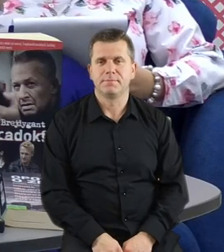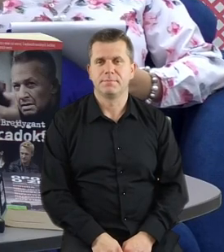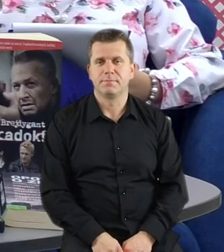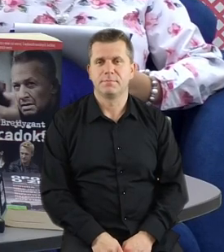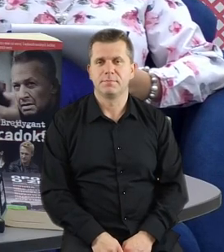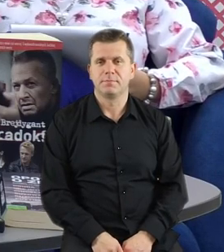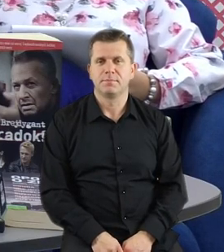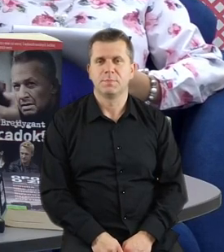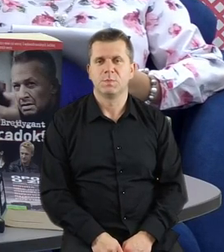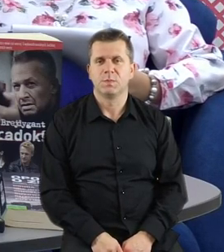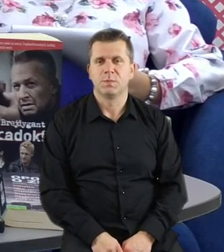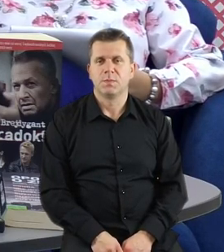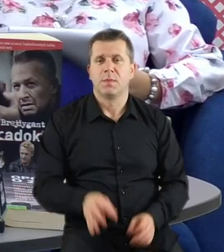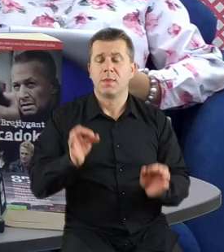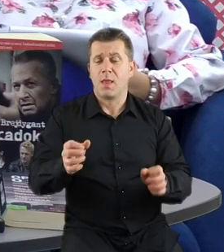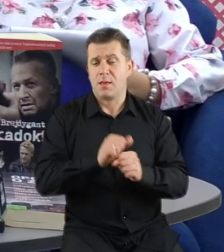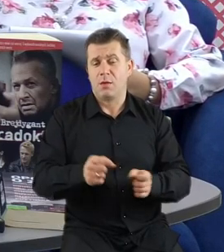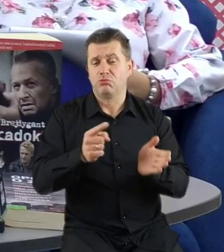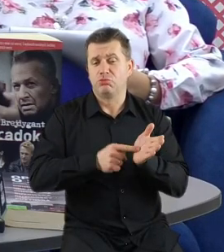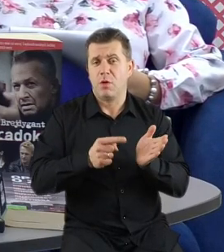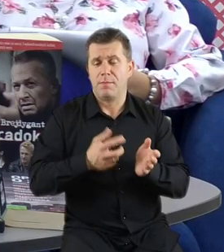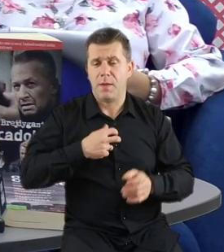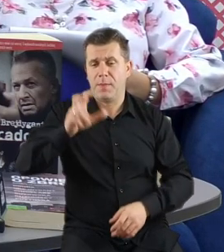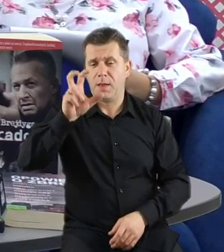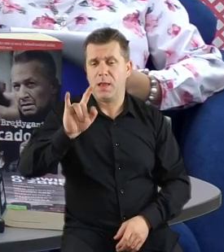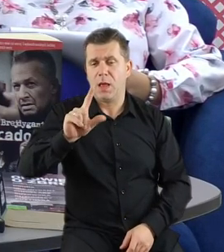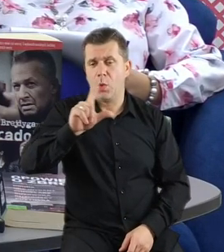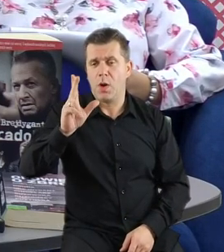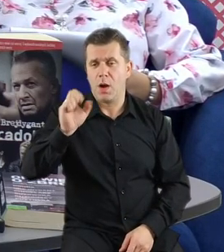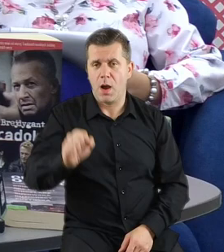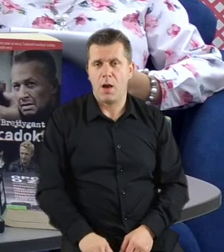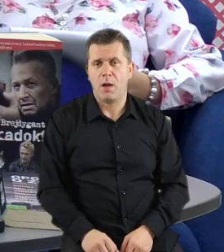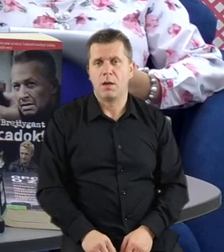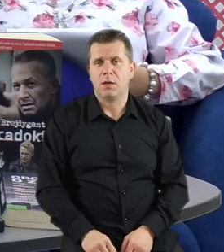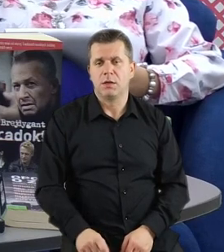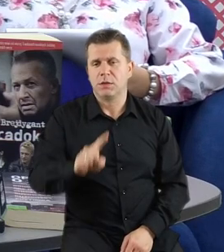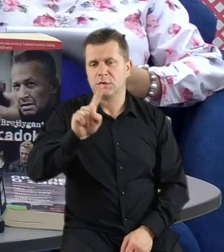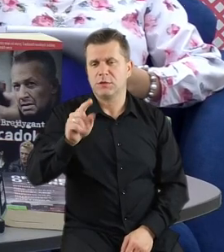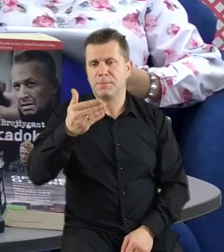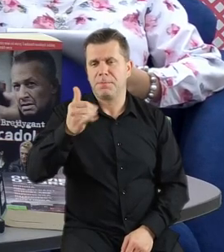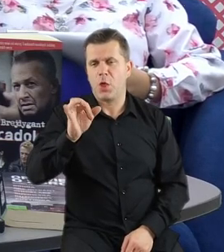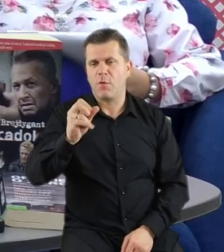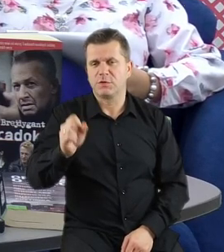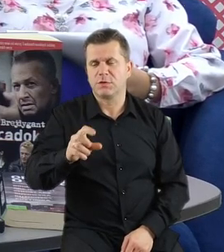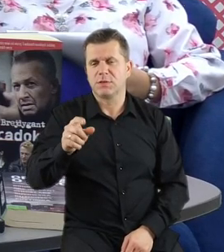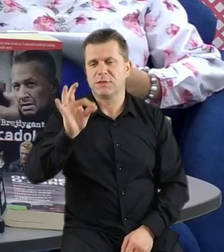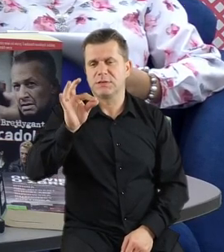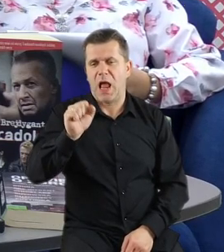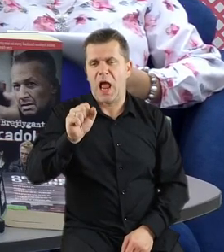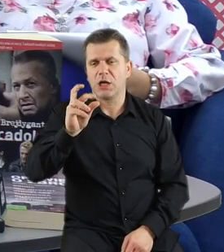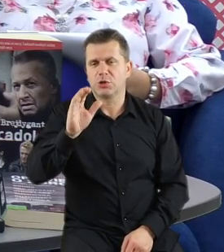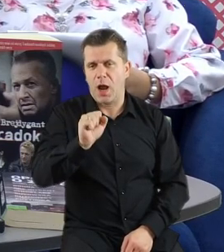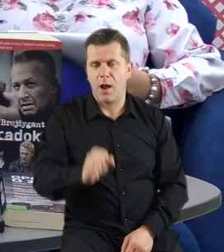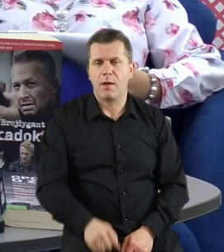Adaptacje są teraz dość częste. Mamy Chyłkę Mroza, mamy Żmijowisko Chmielarza, mamy Saszę